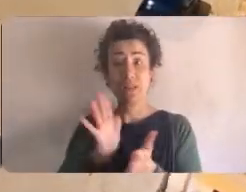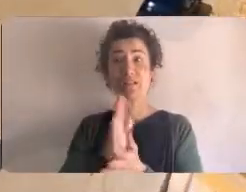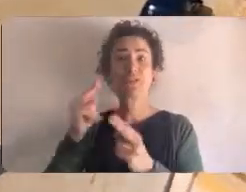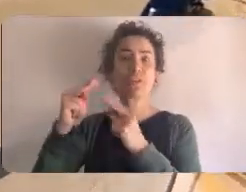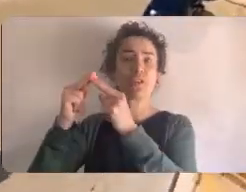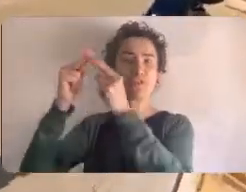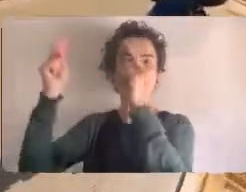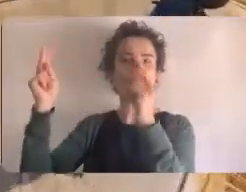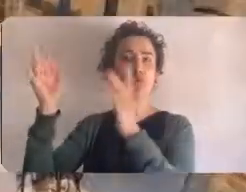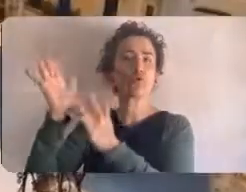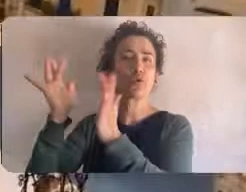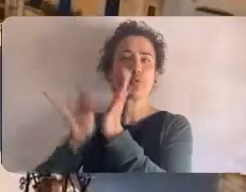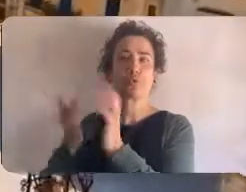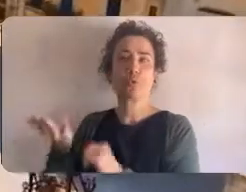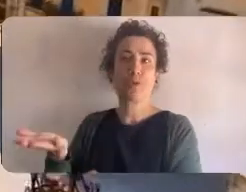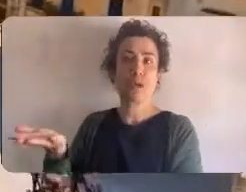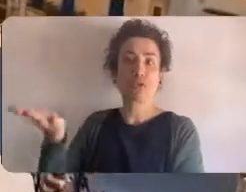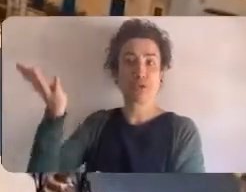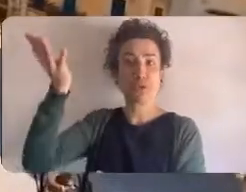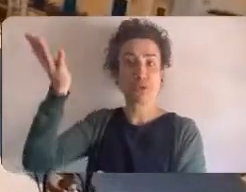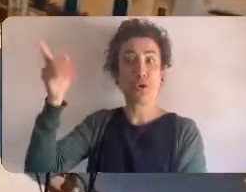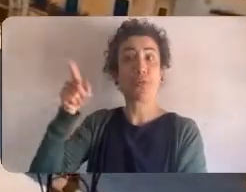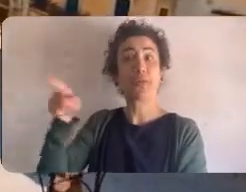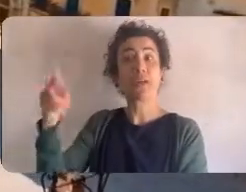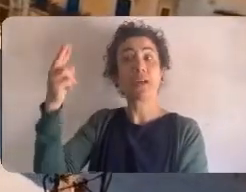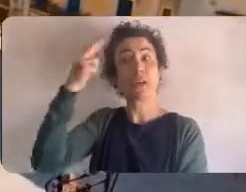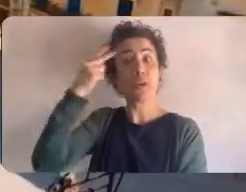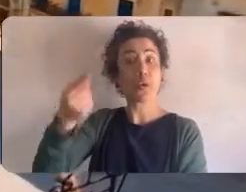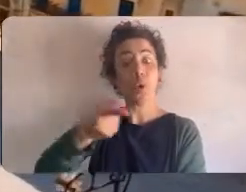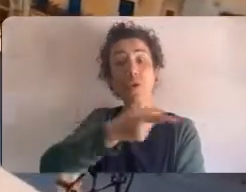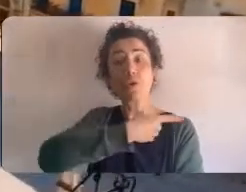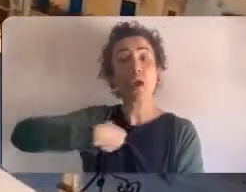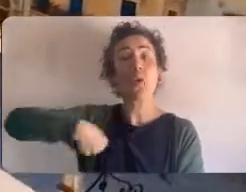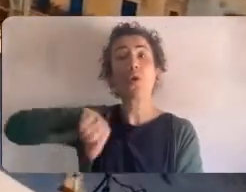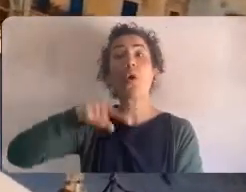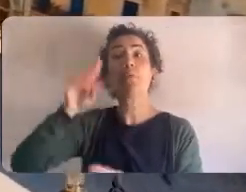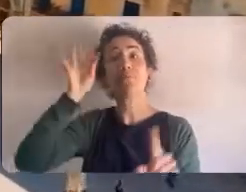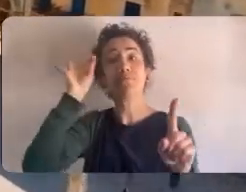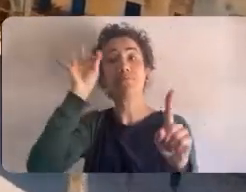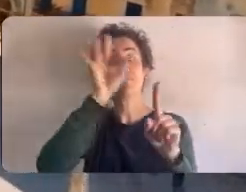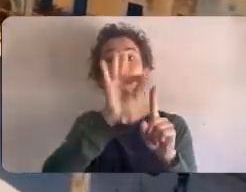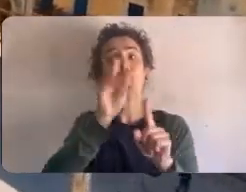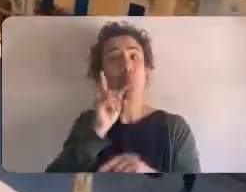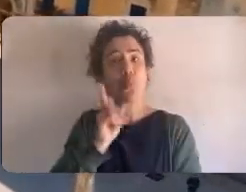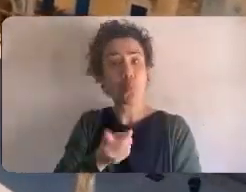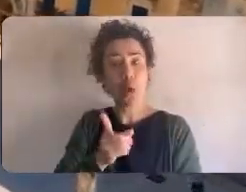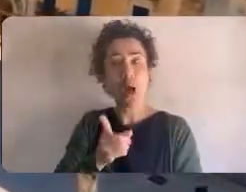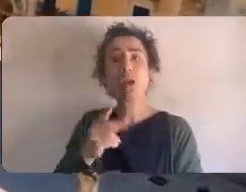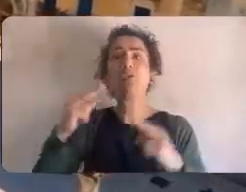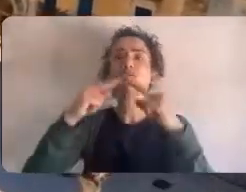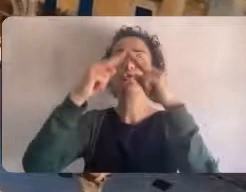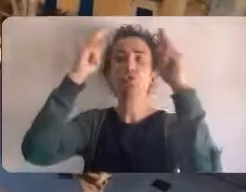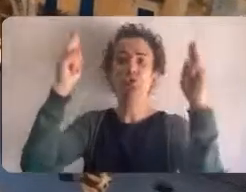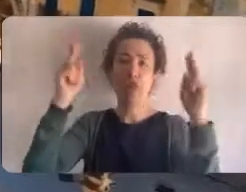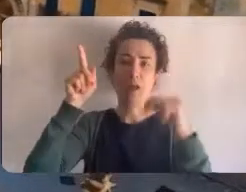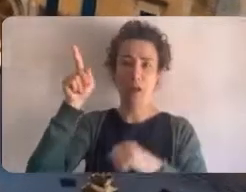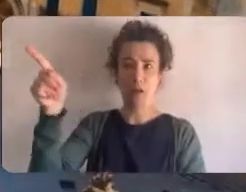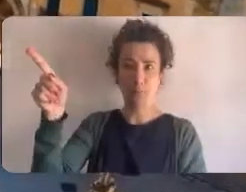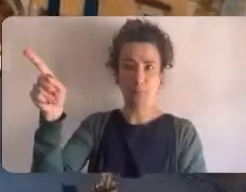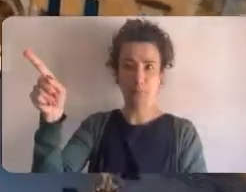La solennità dell'ascensione ci ricorda che la nostra meta è il cielo